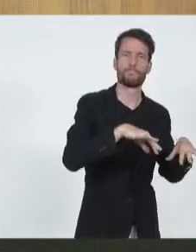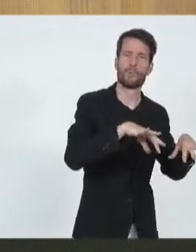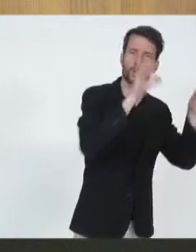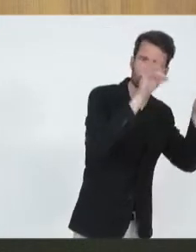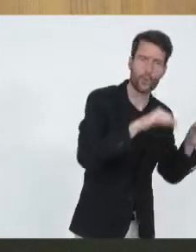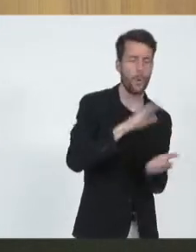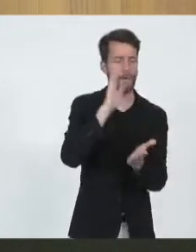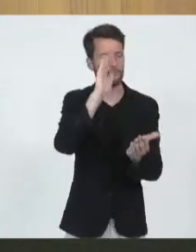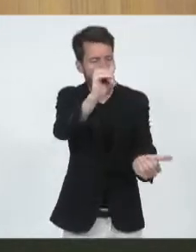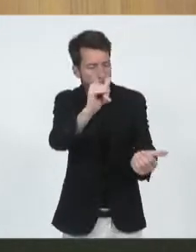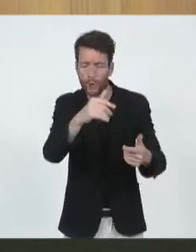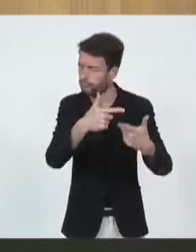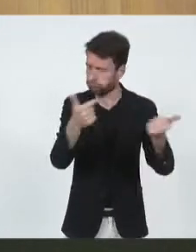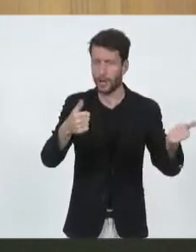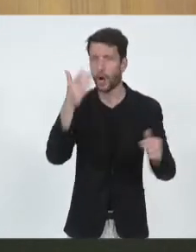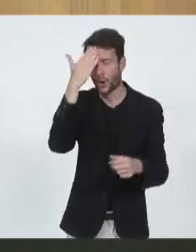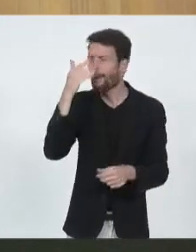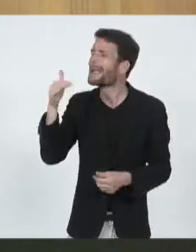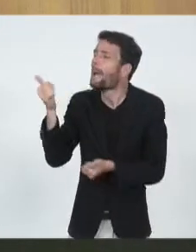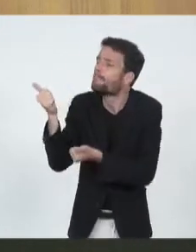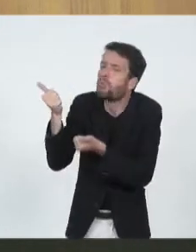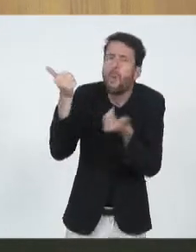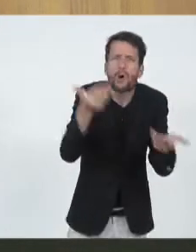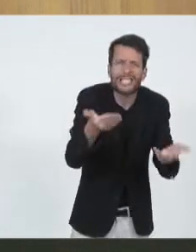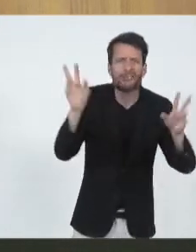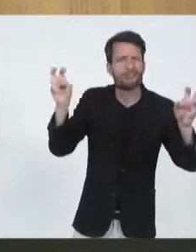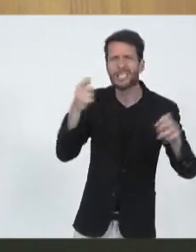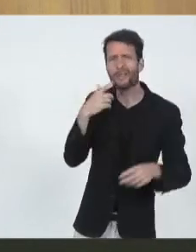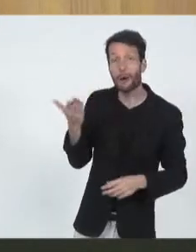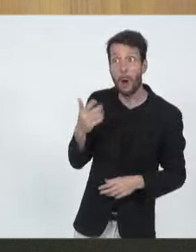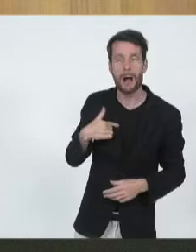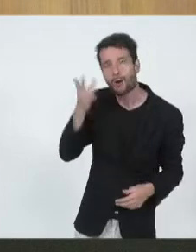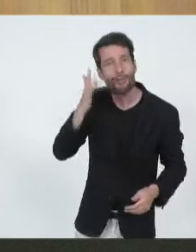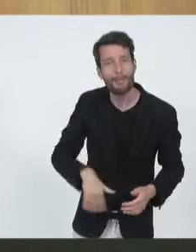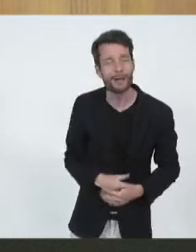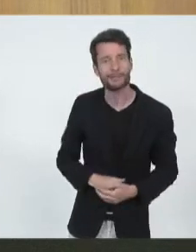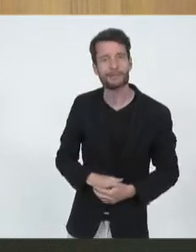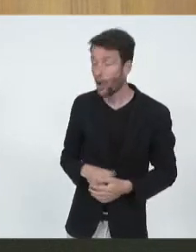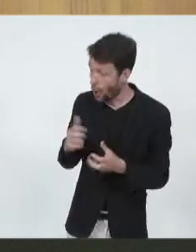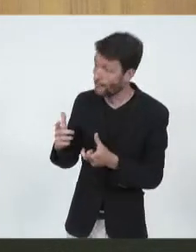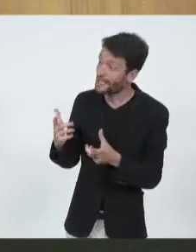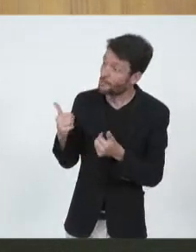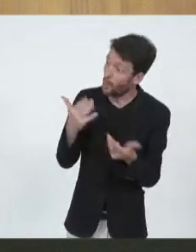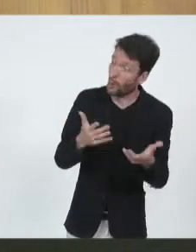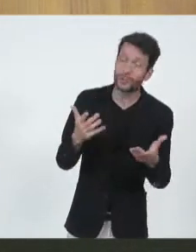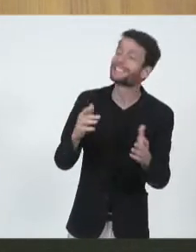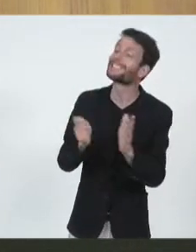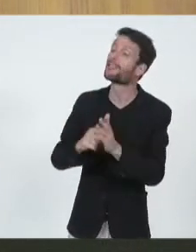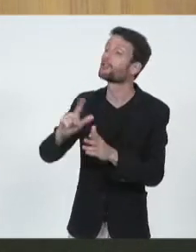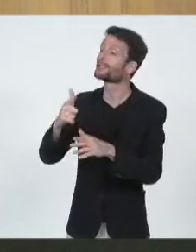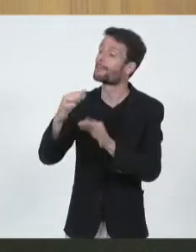a compris avec les services des assemblées que vous vouliez que ce soit une délibération à quelques jours du second tour des